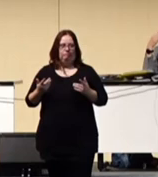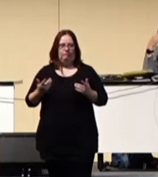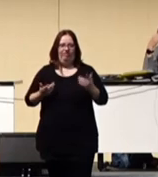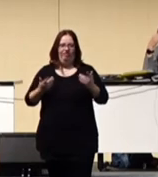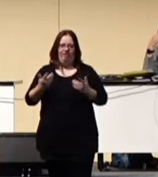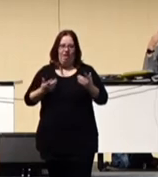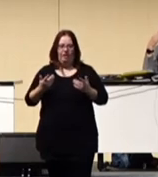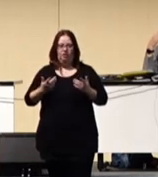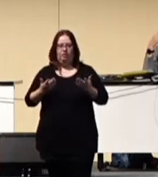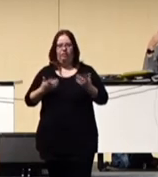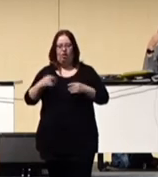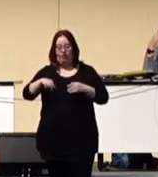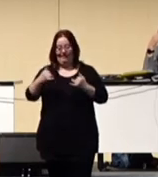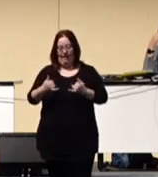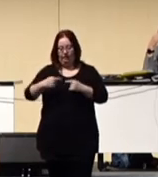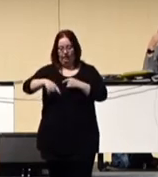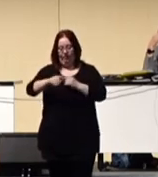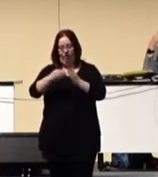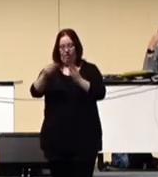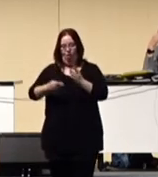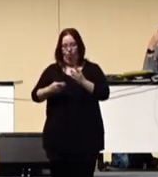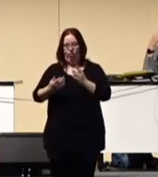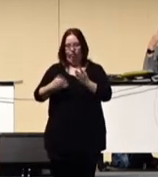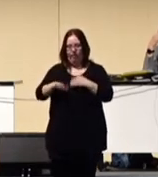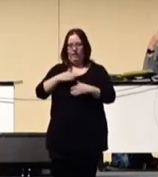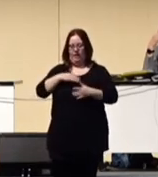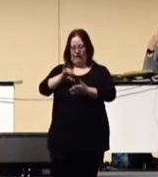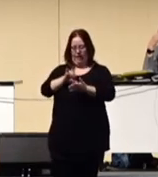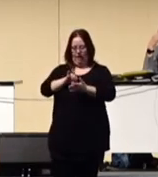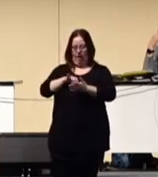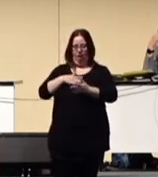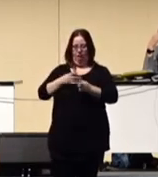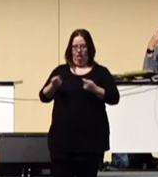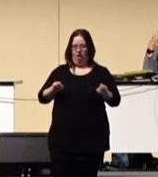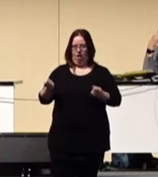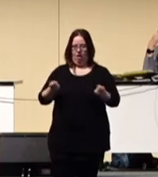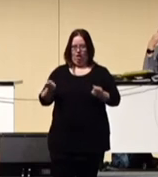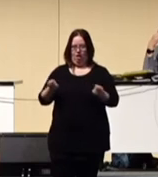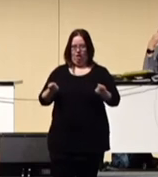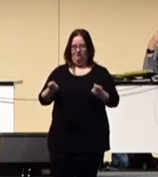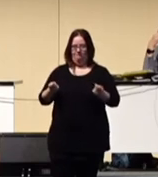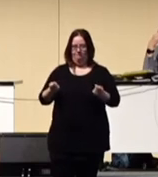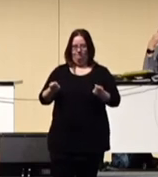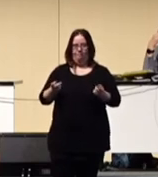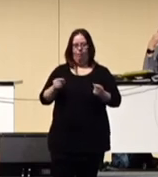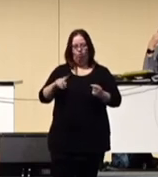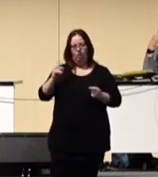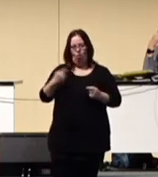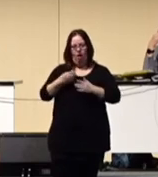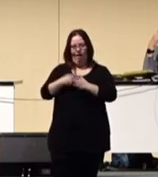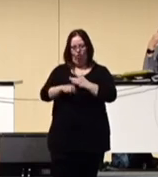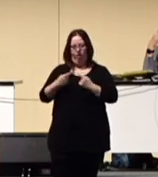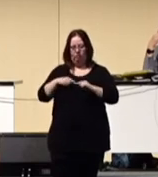wäre etwas anderes für den jetzt laufenden Vertrag, denn der unterliegt der zentralen Bewirtschaftung, sodass auch der Einkauf